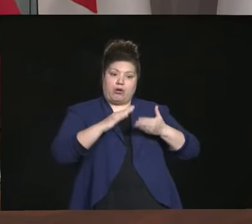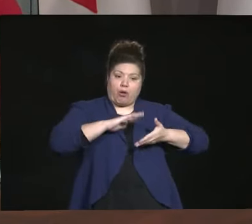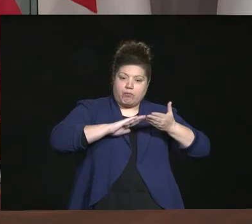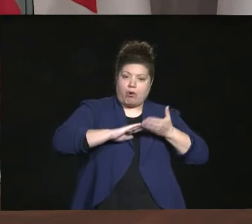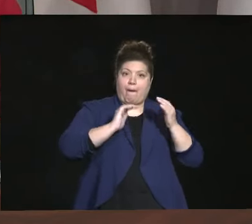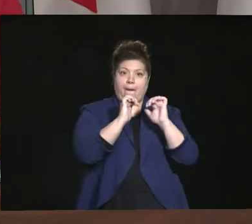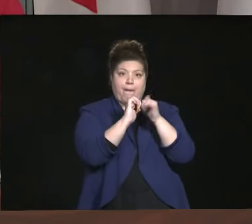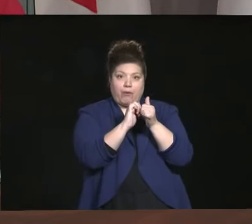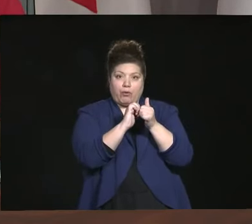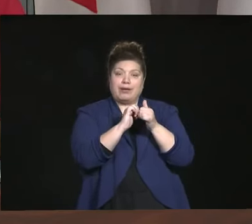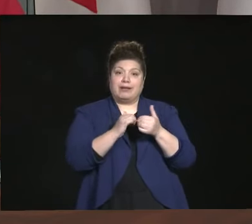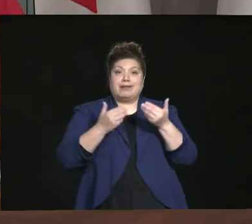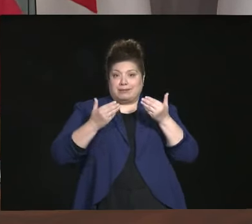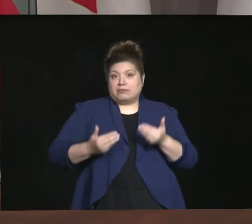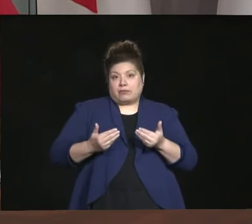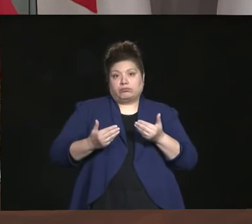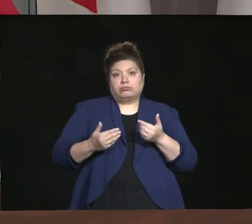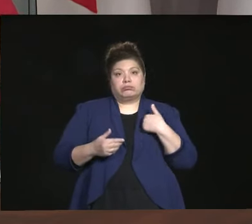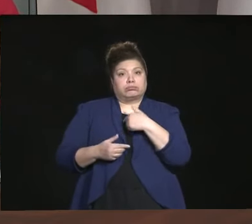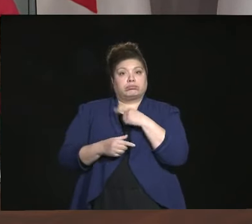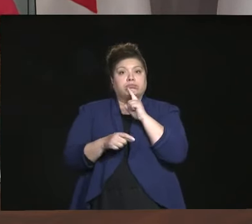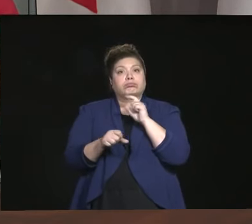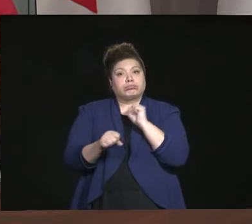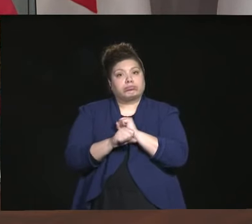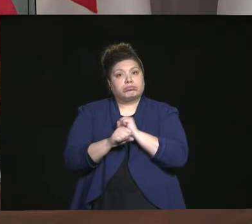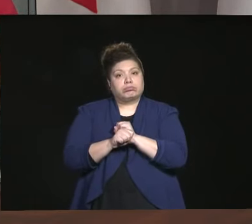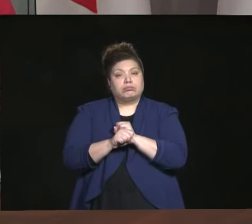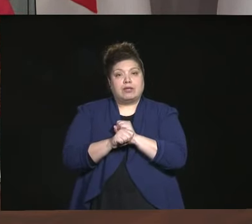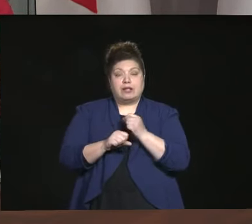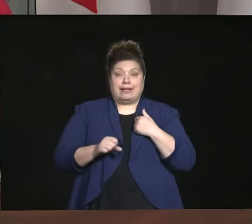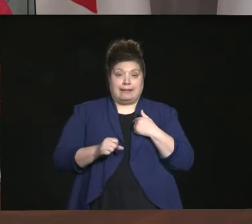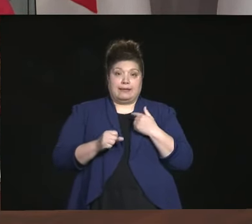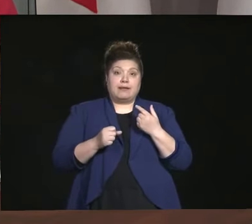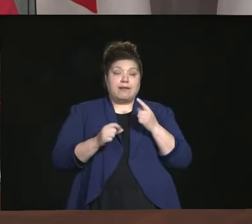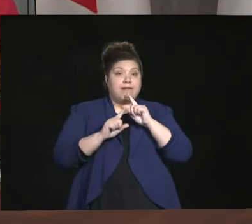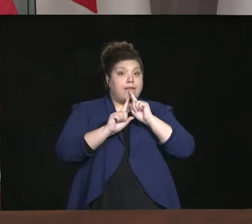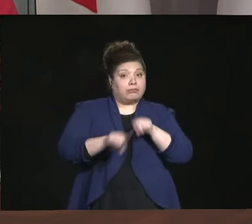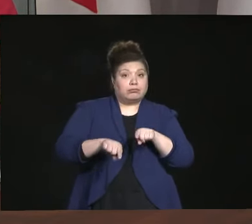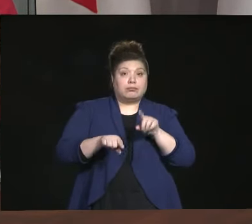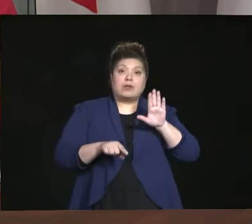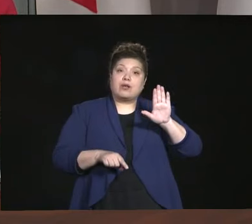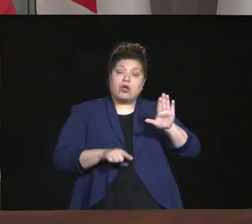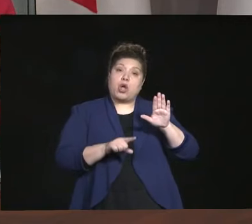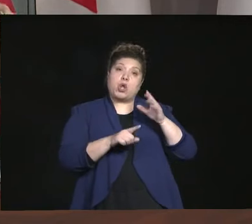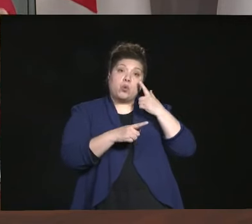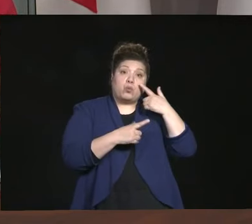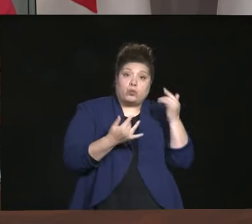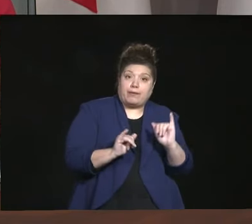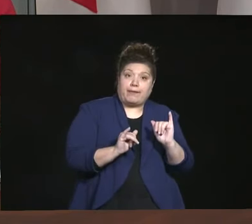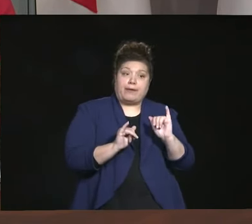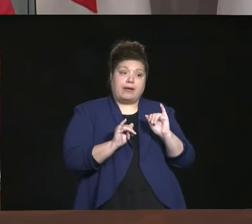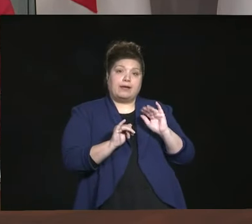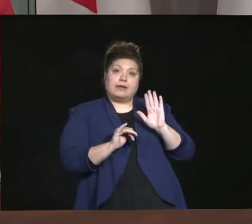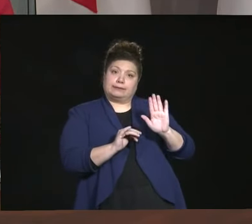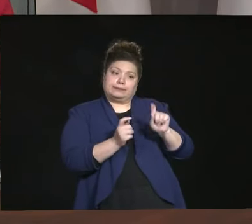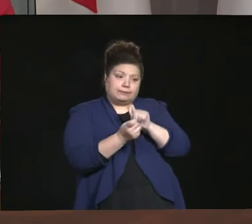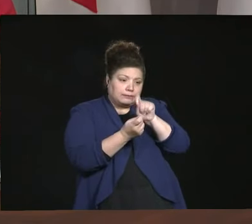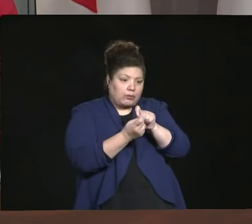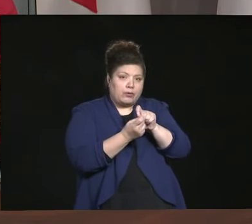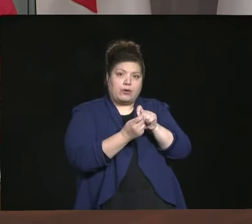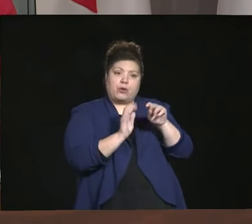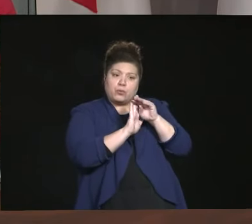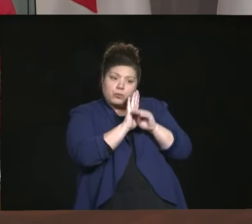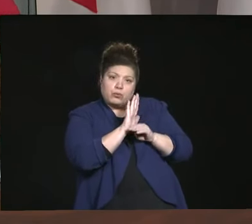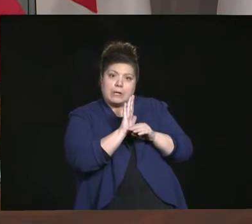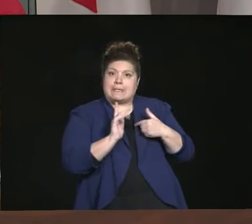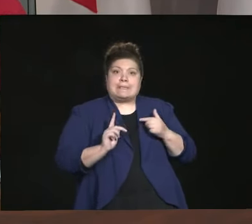aujourd'hui annoncer les détails concernant la situation duquel vous avez posé une question, mais